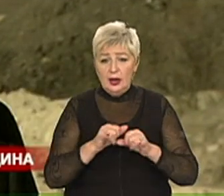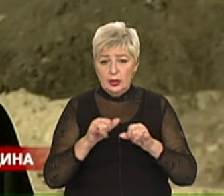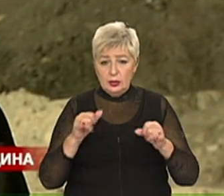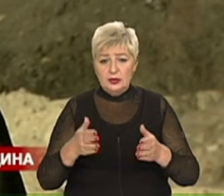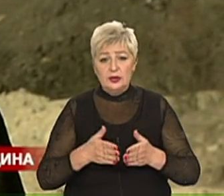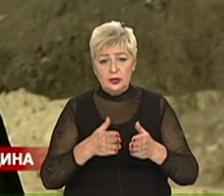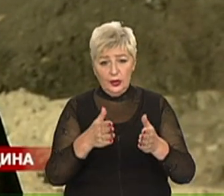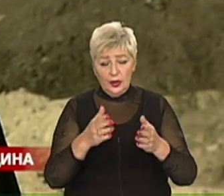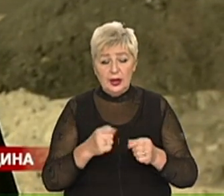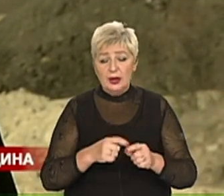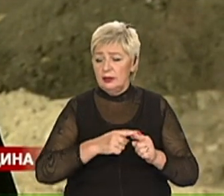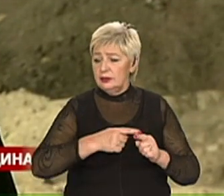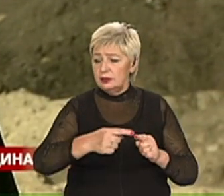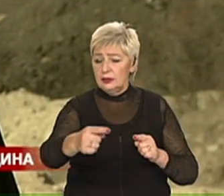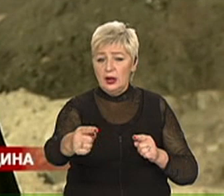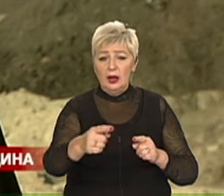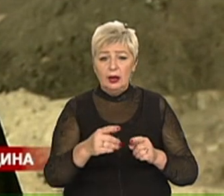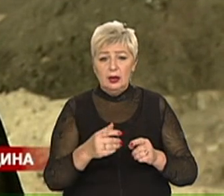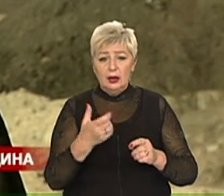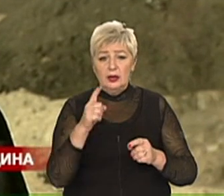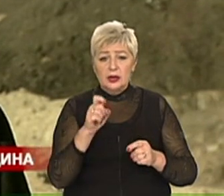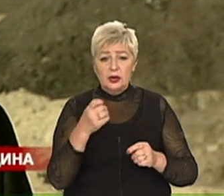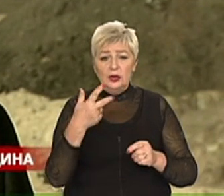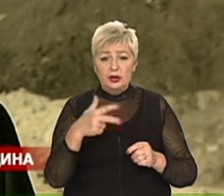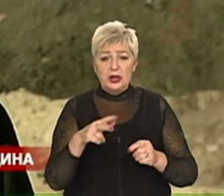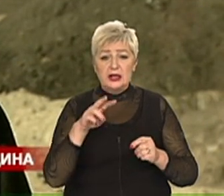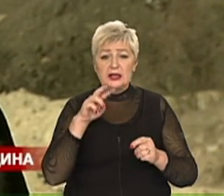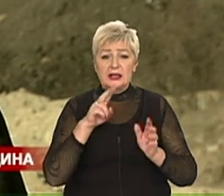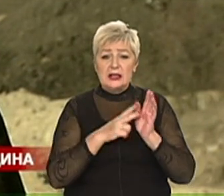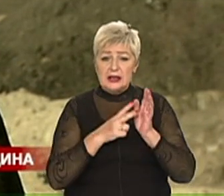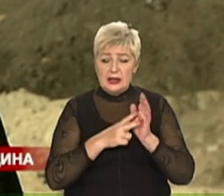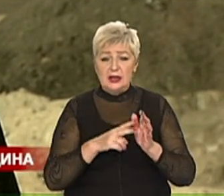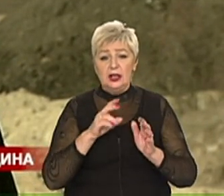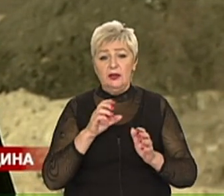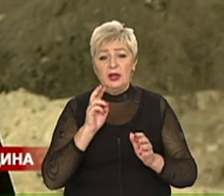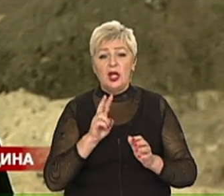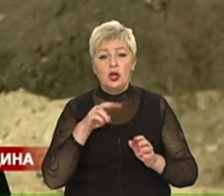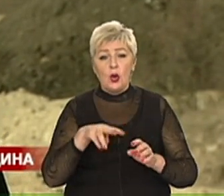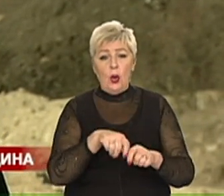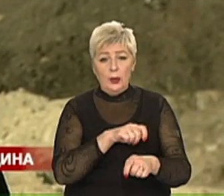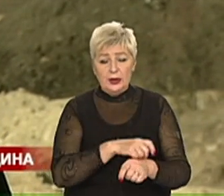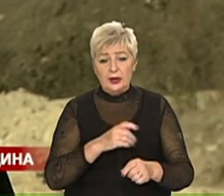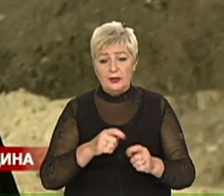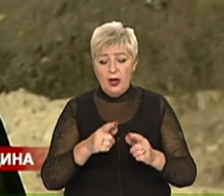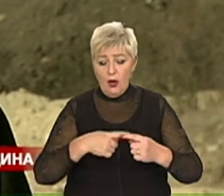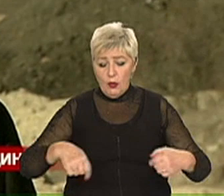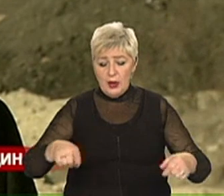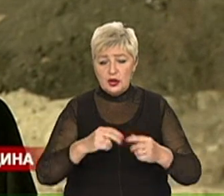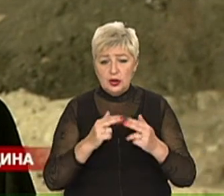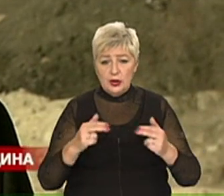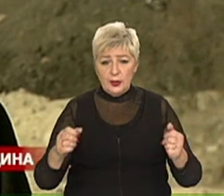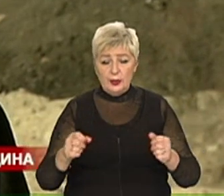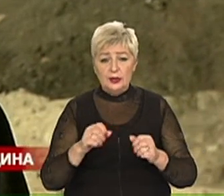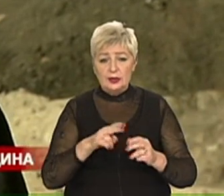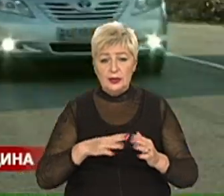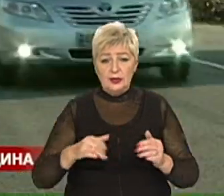державного значення. Загальна протяжність цієї автомобільної дороги 137 кілометрів по Дніпропетровській та Полтавських областях. В межах Дніпропетровської області протяжність